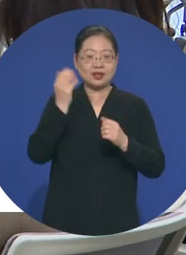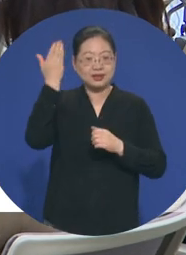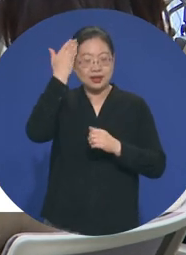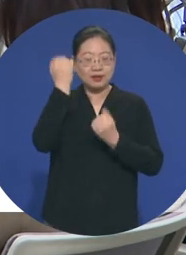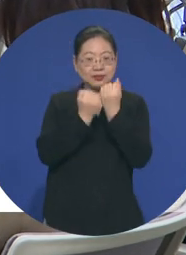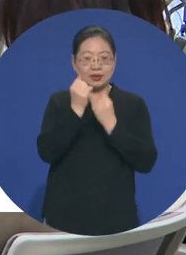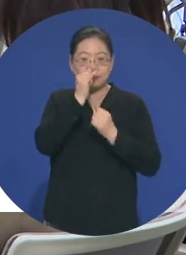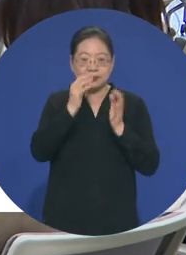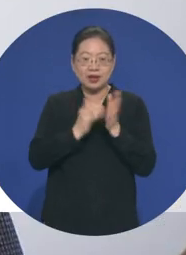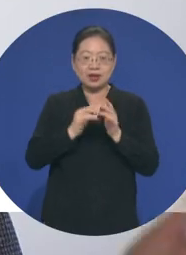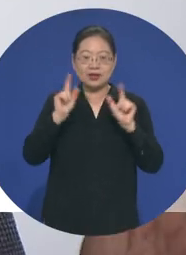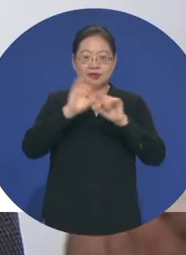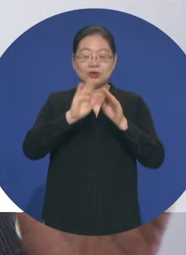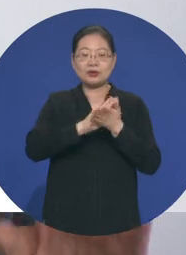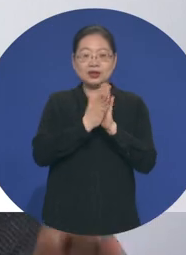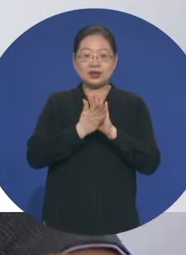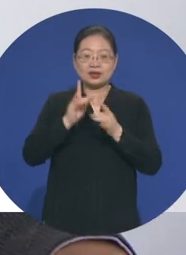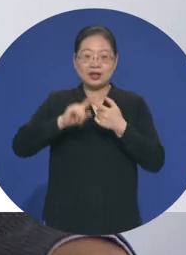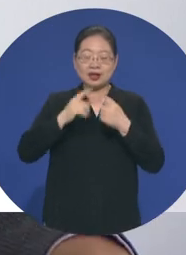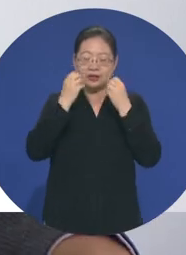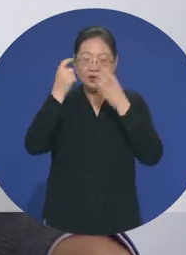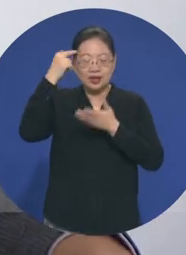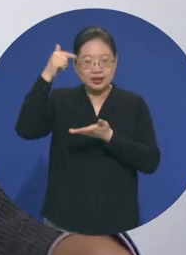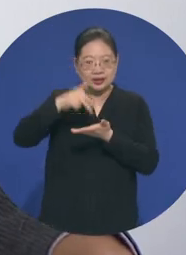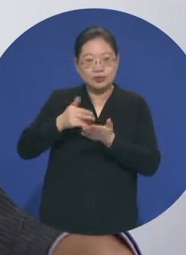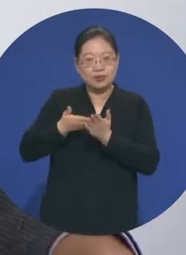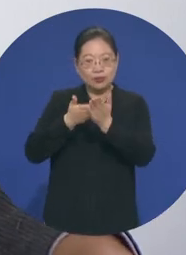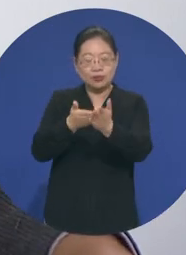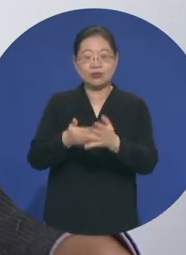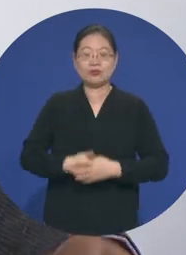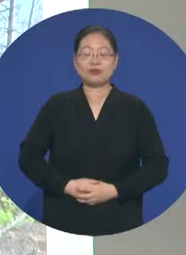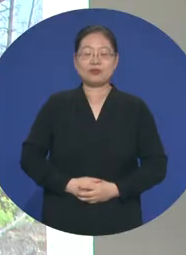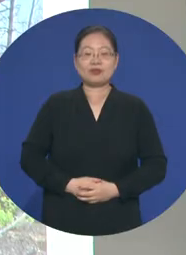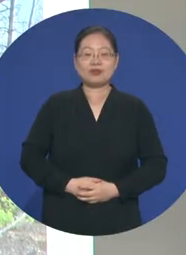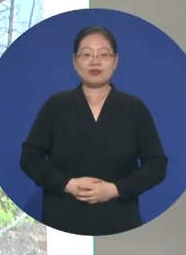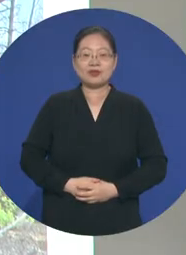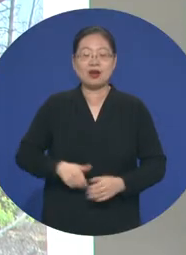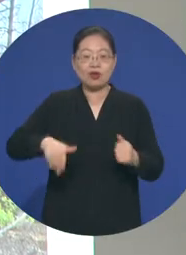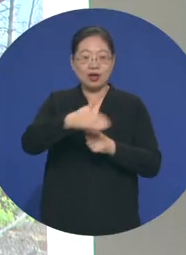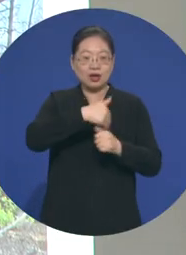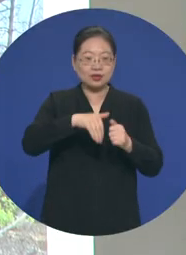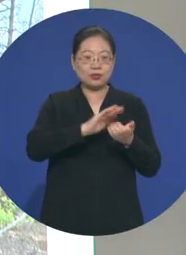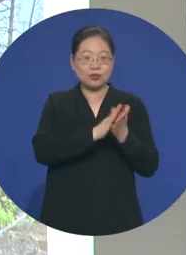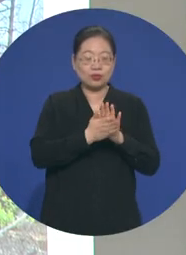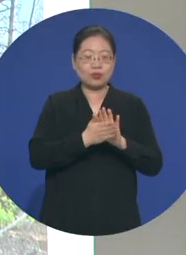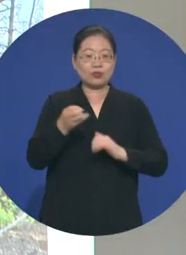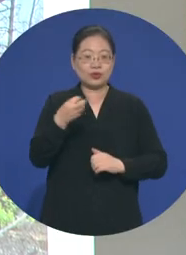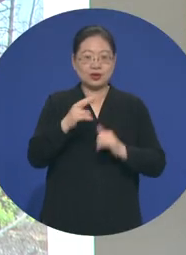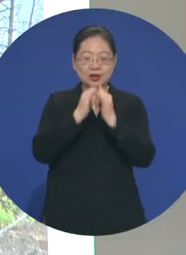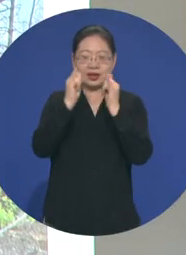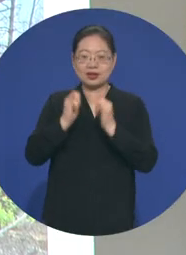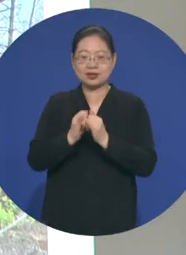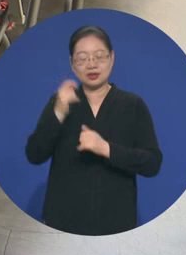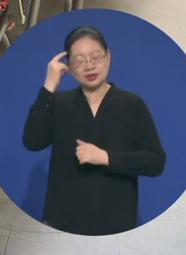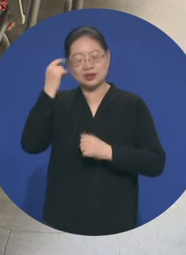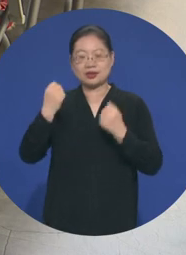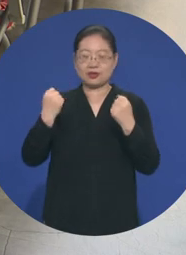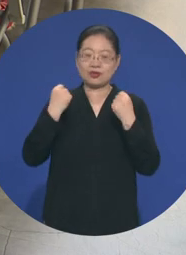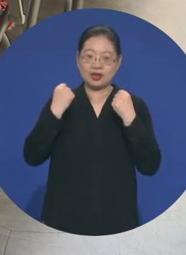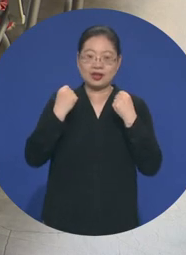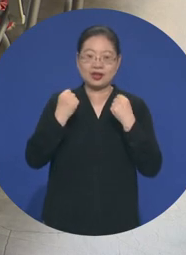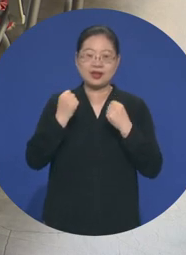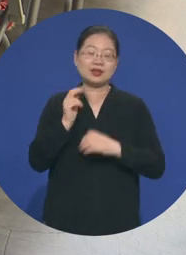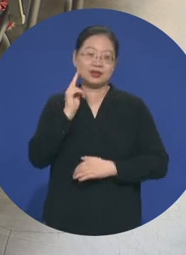세미나도 열렸습니다. 기후변화에 대한 새로운 관점을 제시하는 자리로 물리적 환경 변화뿐만 아니라 사회적